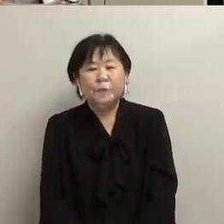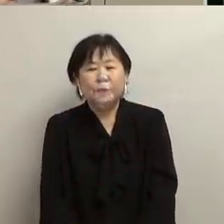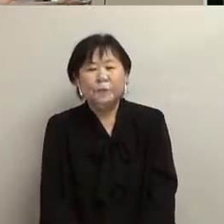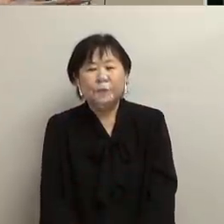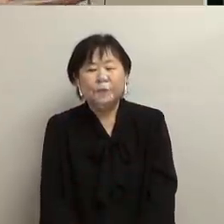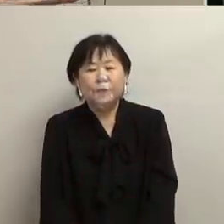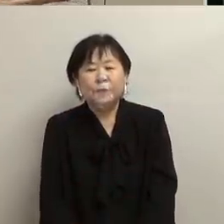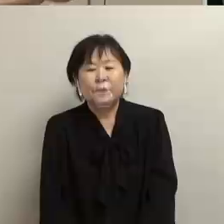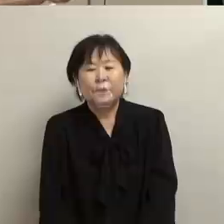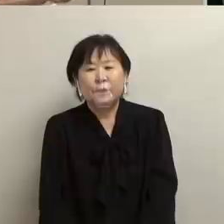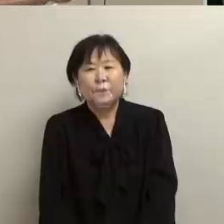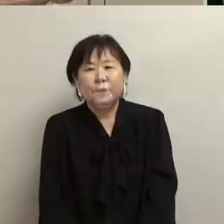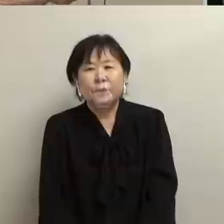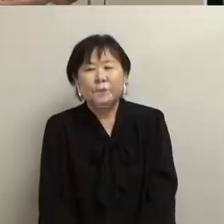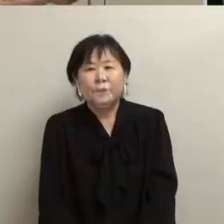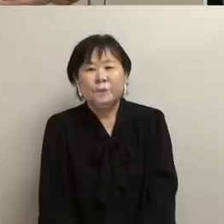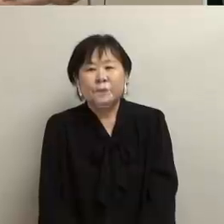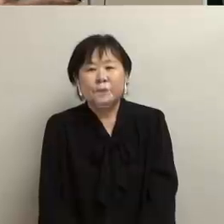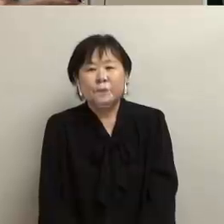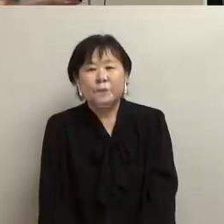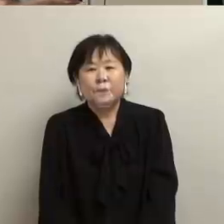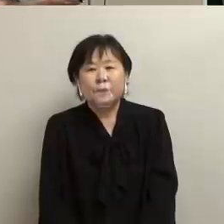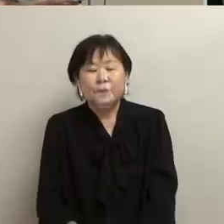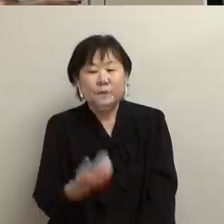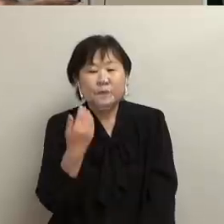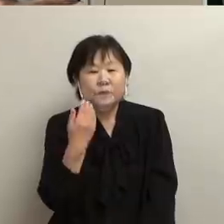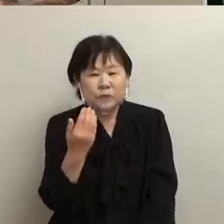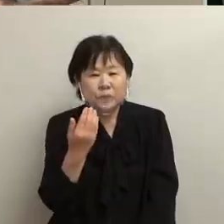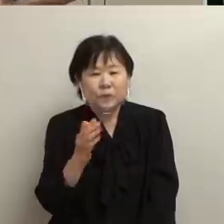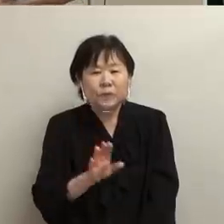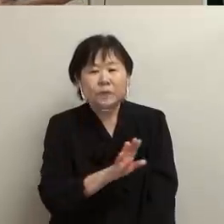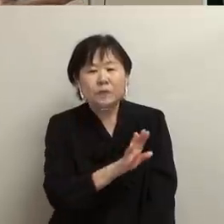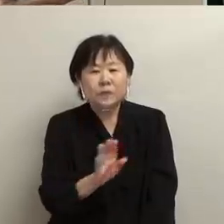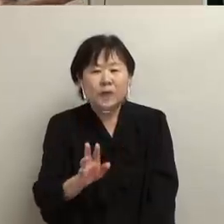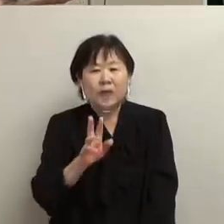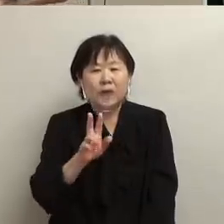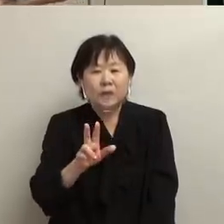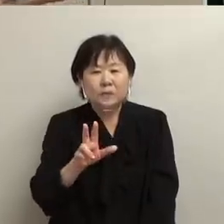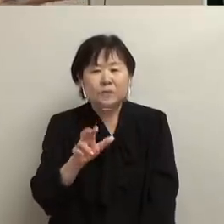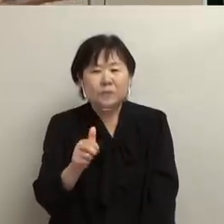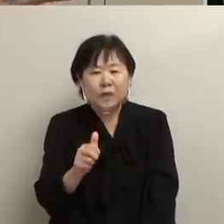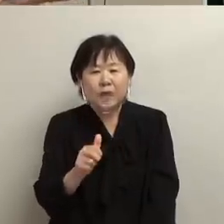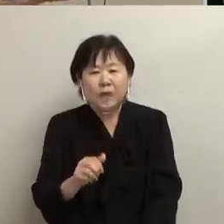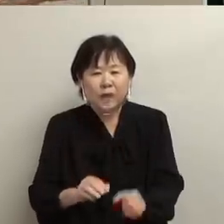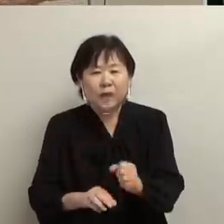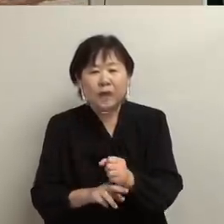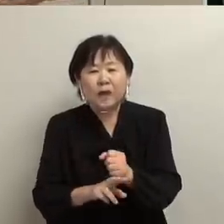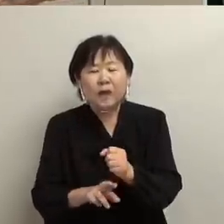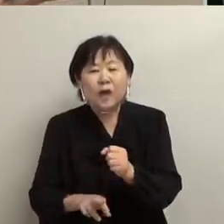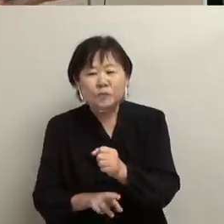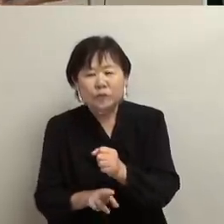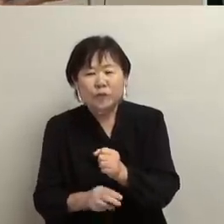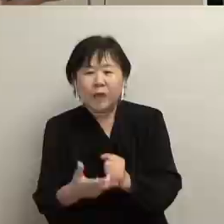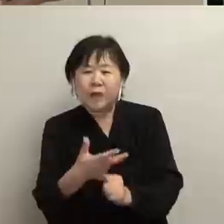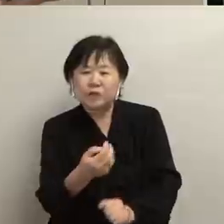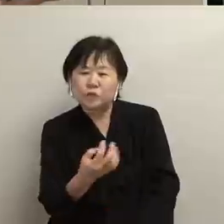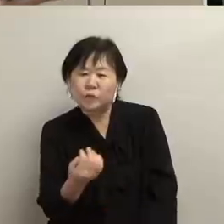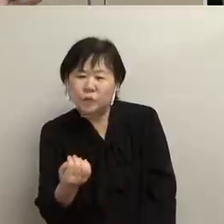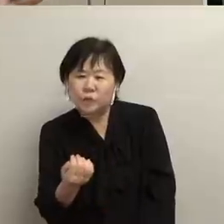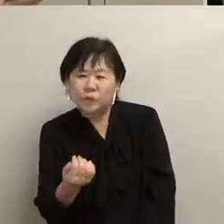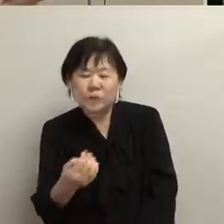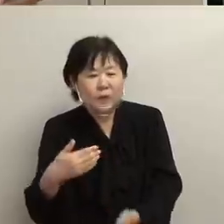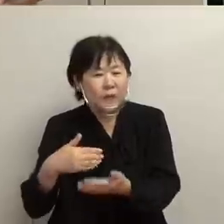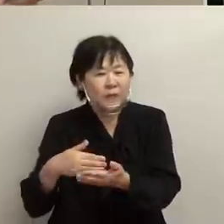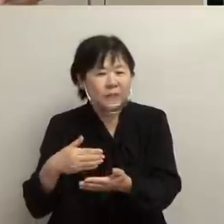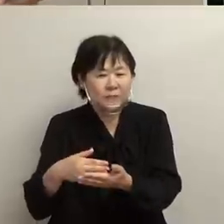ご来社ありございますあと泳動デルタ株の割合があの81点さんでしたかねっていうふうに